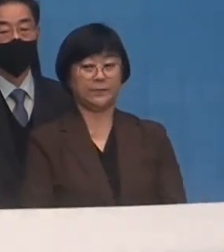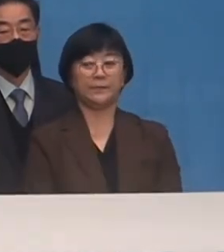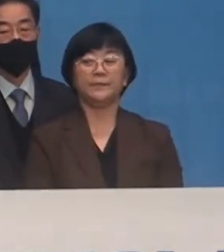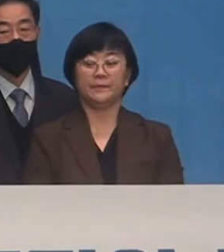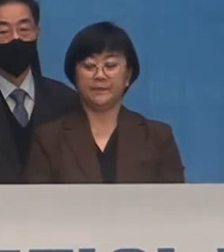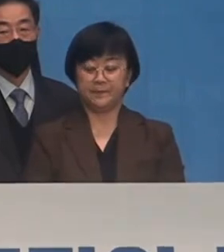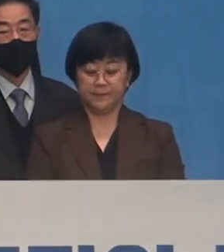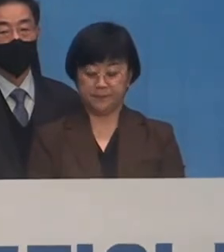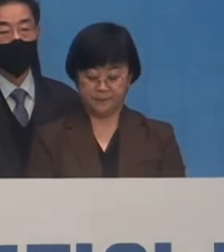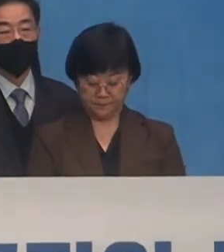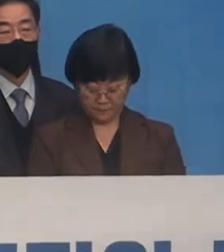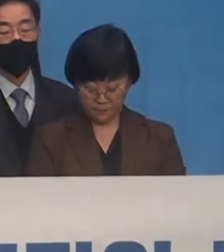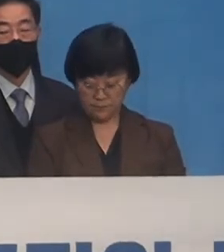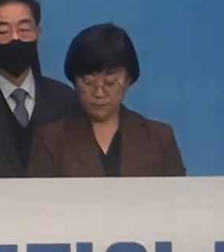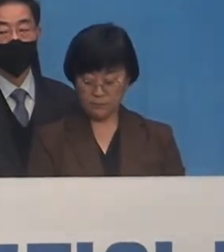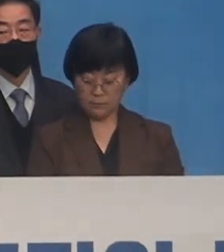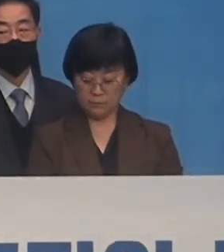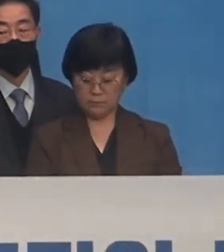있도록 하겠습니다.